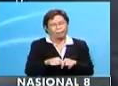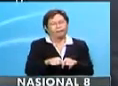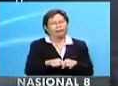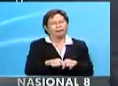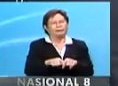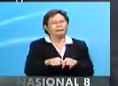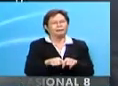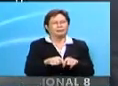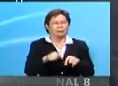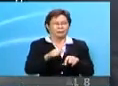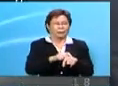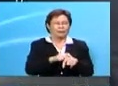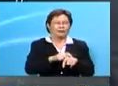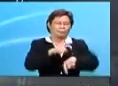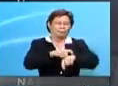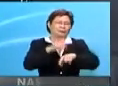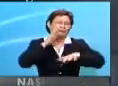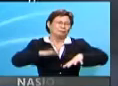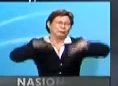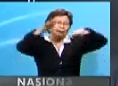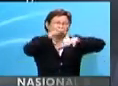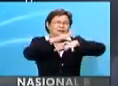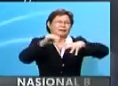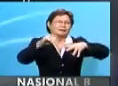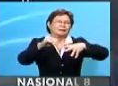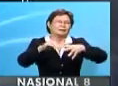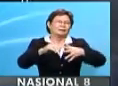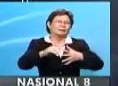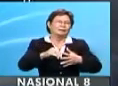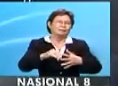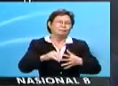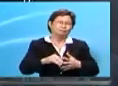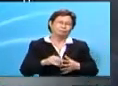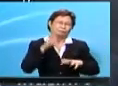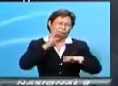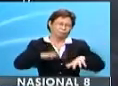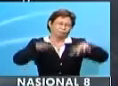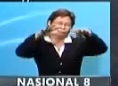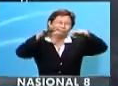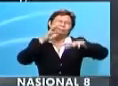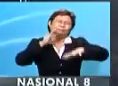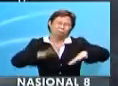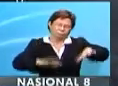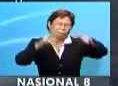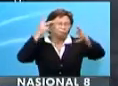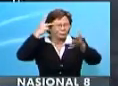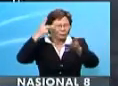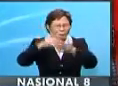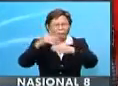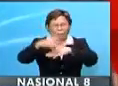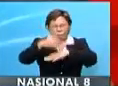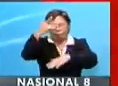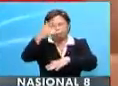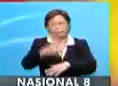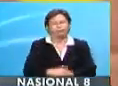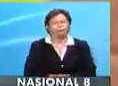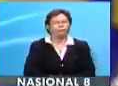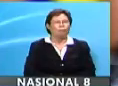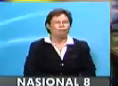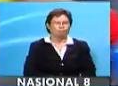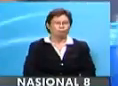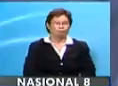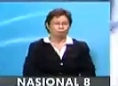kawasan-kawasan masa banjir dan bencana yang telah dikenal pasti lebih awal yang dikeluarkan